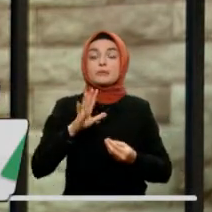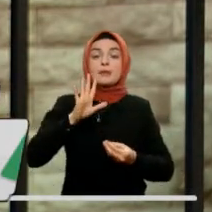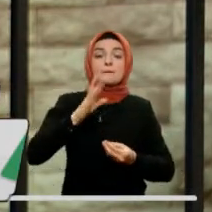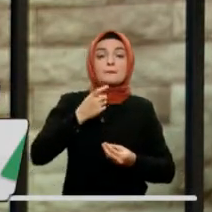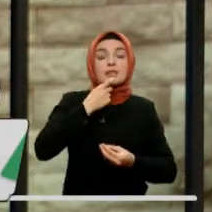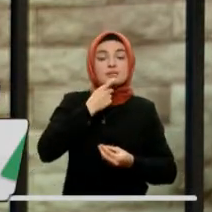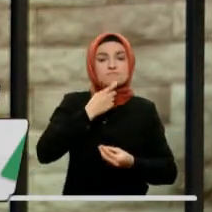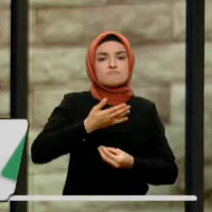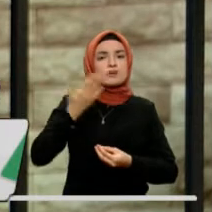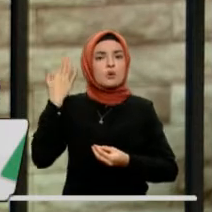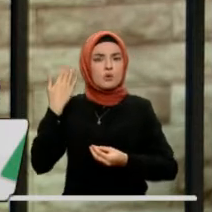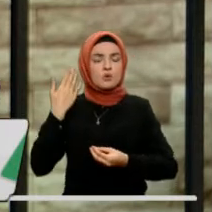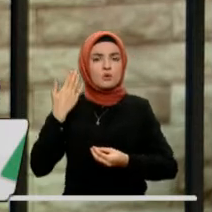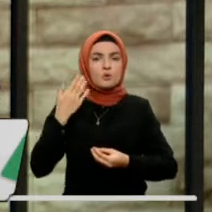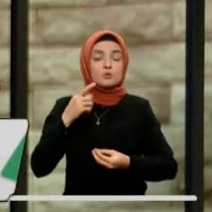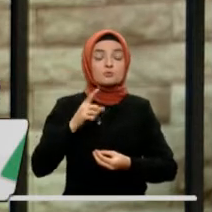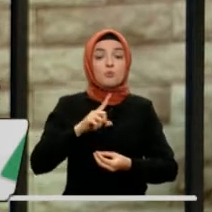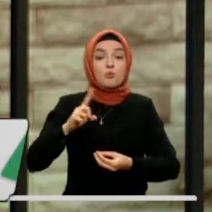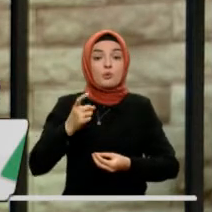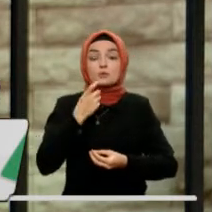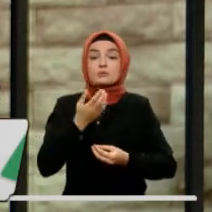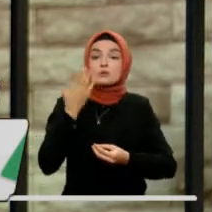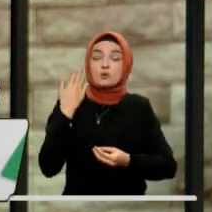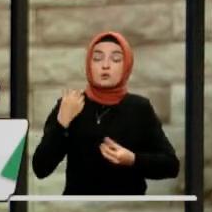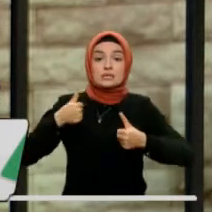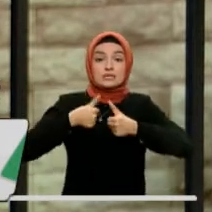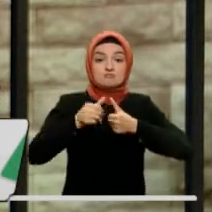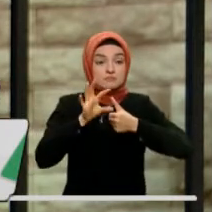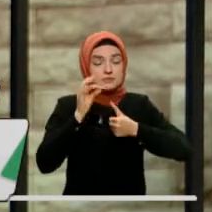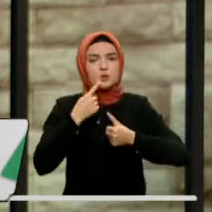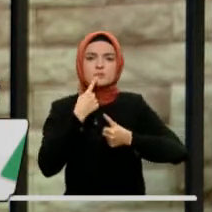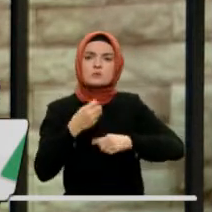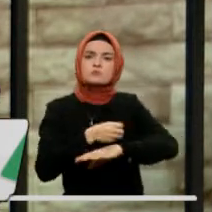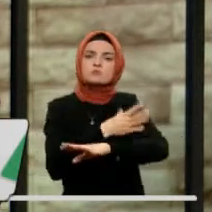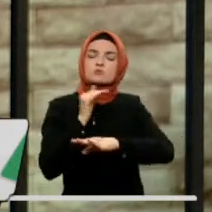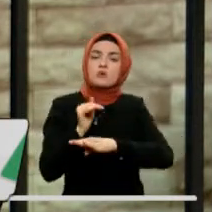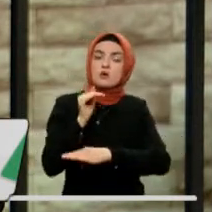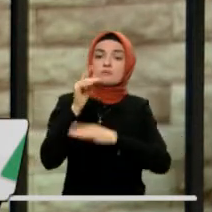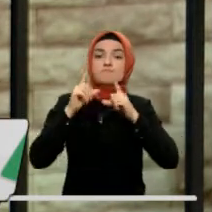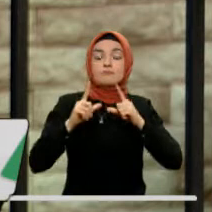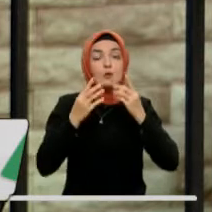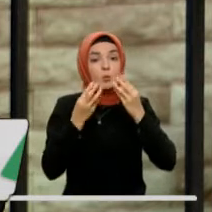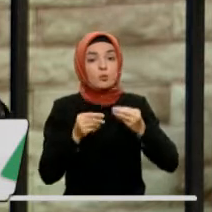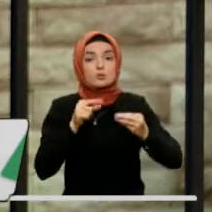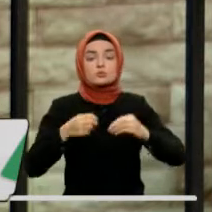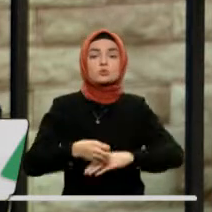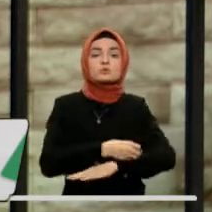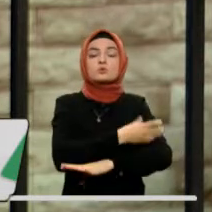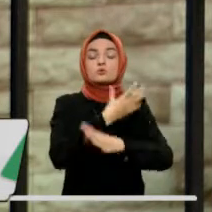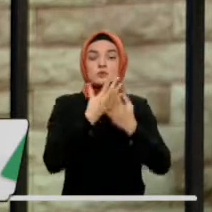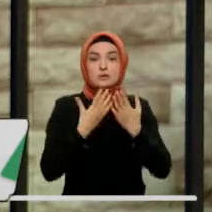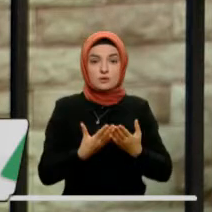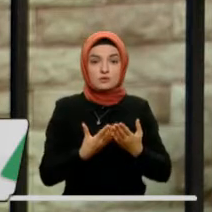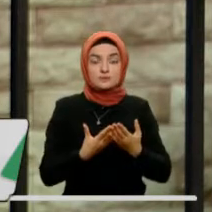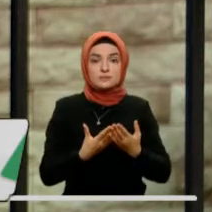10 yıl önce eşimi seçiyorum gibi düşünüp aslında duygusal hayatınızın gerektirdiği o duyguları açığa çıkaran